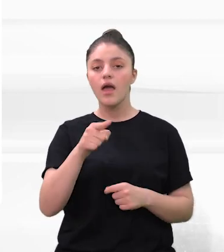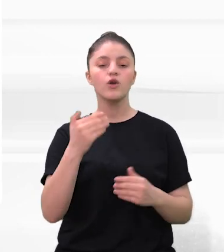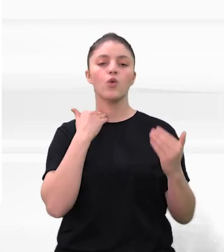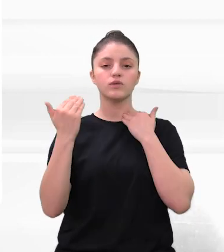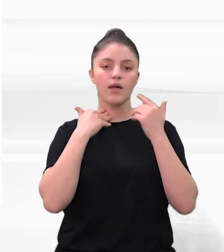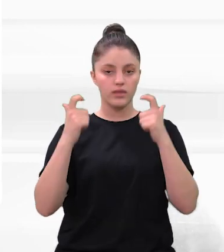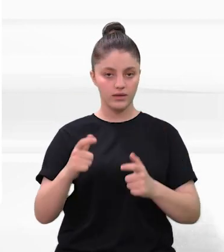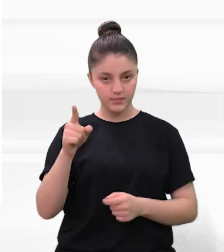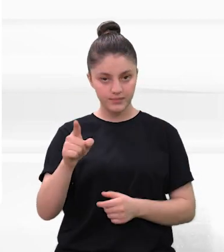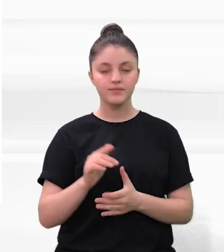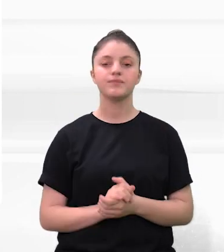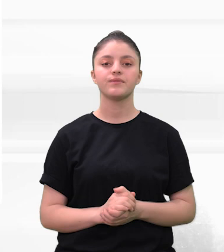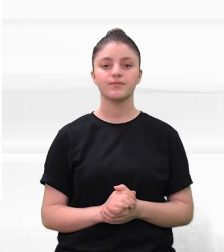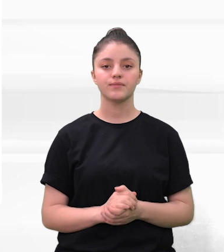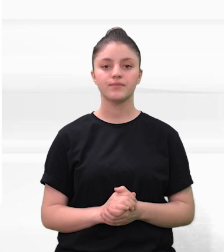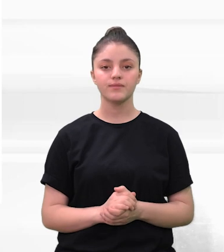Yozgat'ta